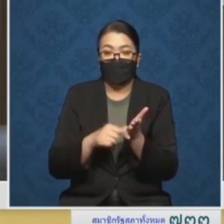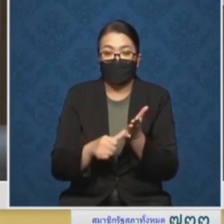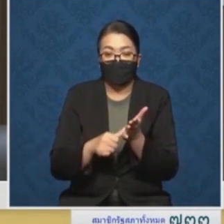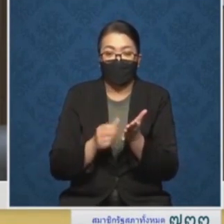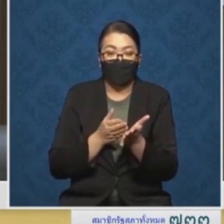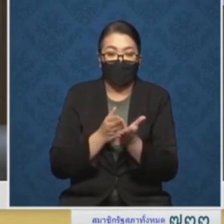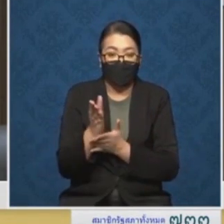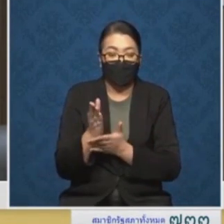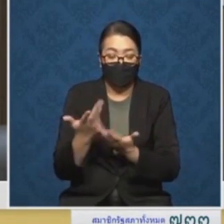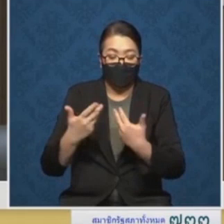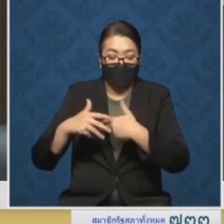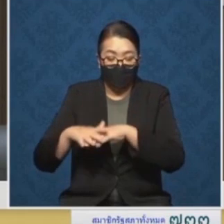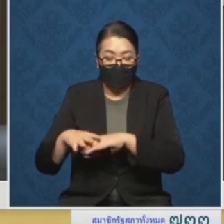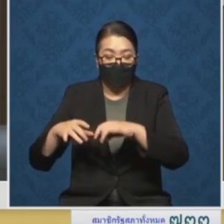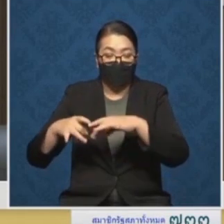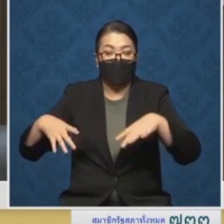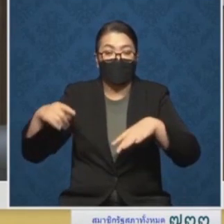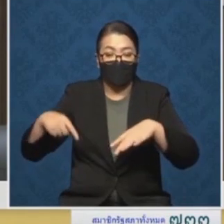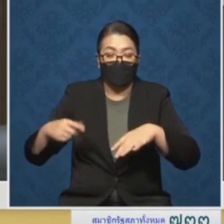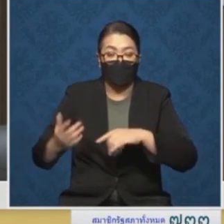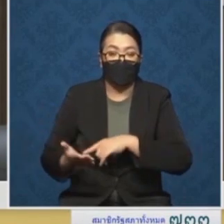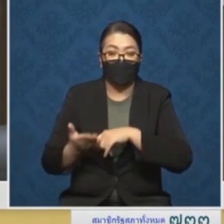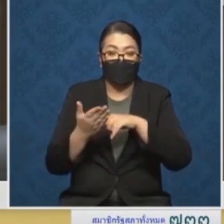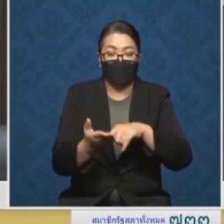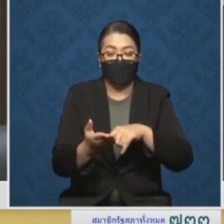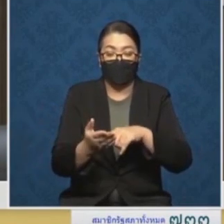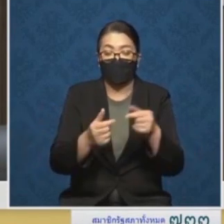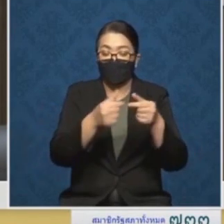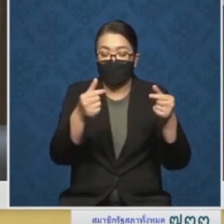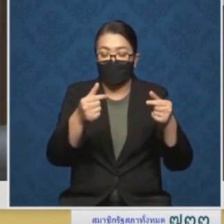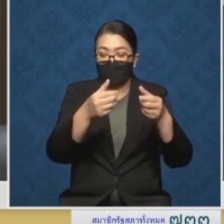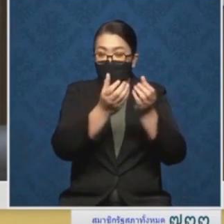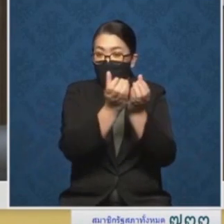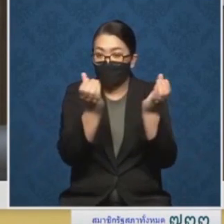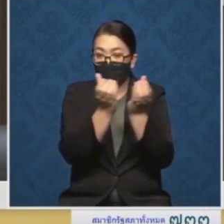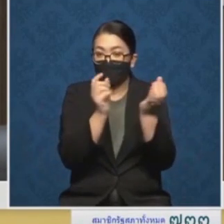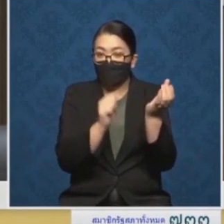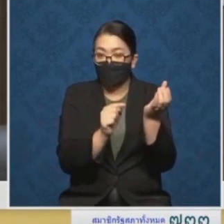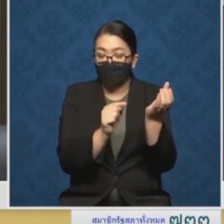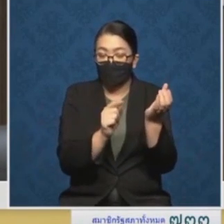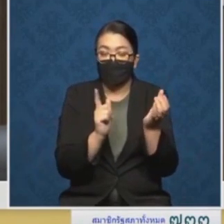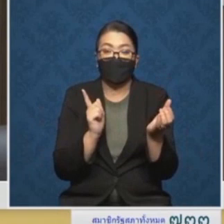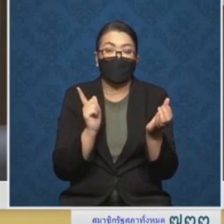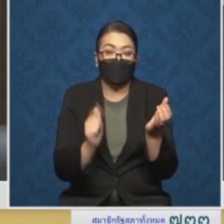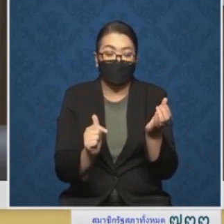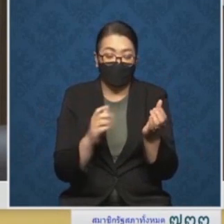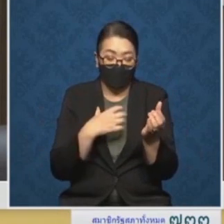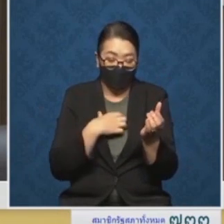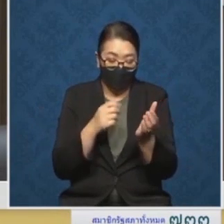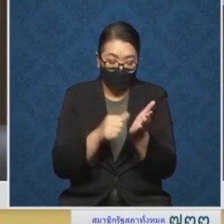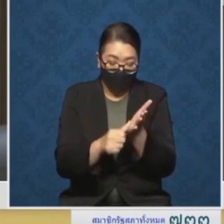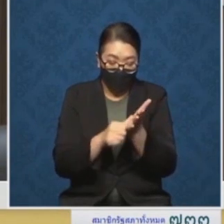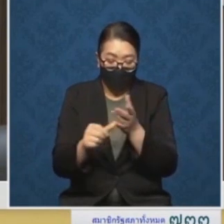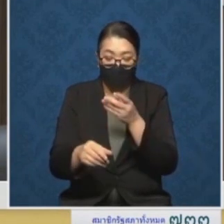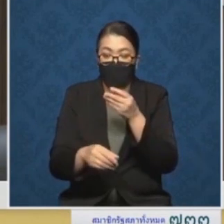ายค้านร่วมได้เสนอมาร่างรัฐธรรมนูญฉบับนี้มีหลักการเพื่อแก้ไขเพิ่มเติมรัฐธรรมนูญแห่งรา